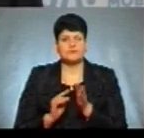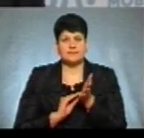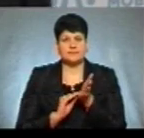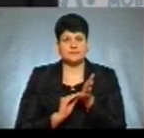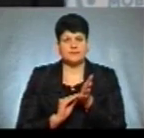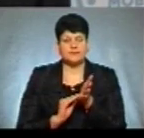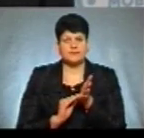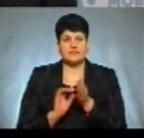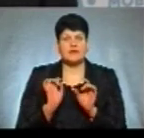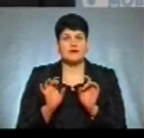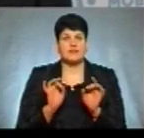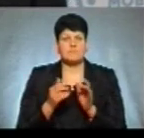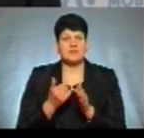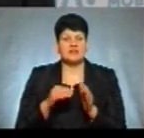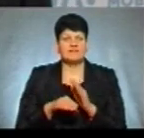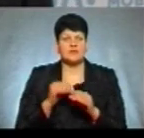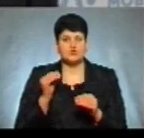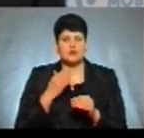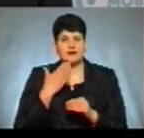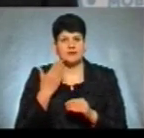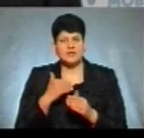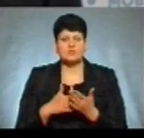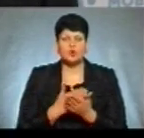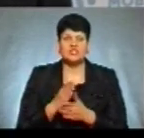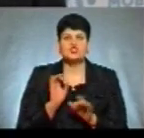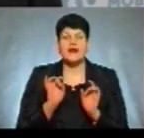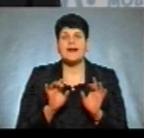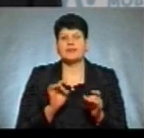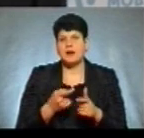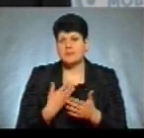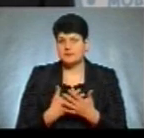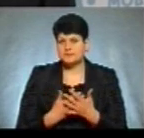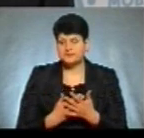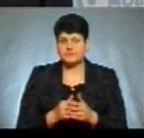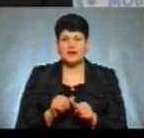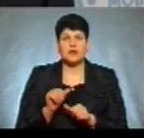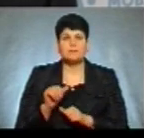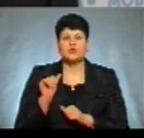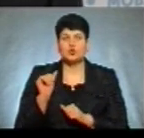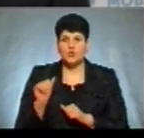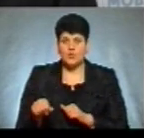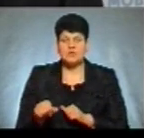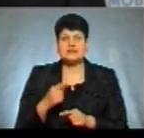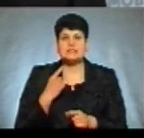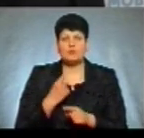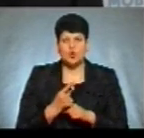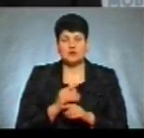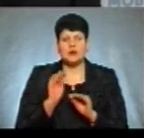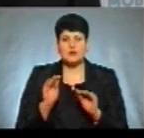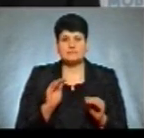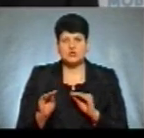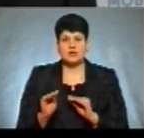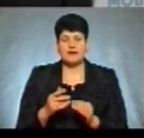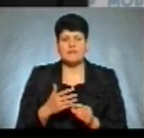позначеннями реклами, передвиборна агітація чи політична реклама. Крім того, заборона розміщувати